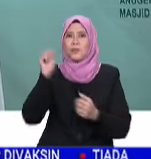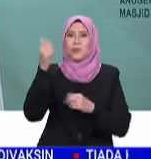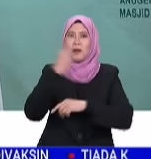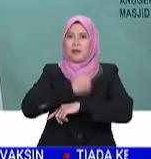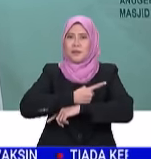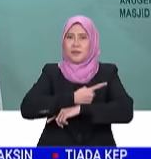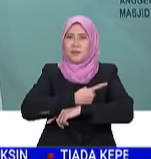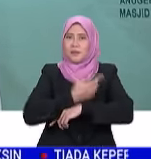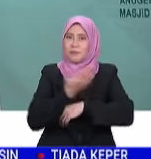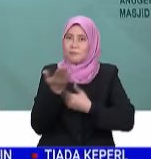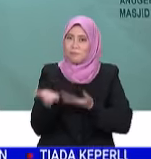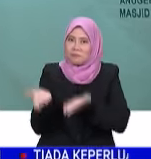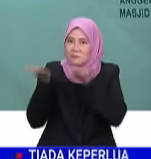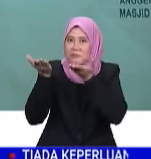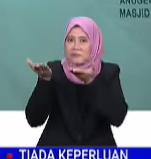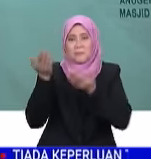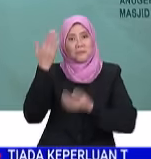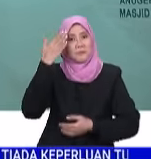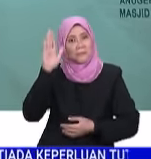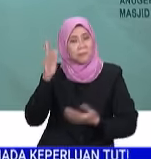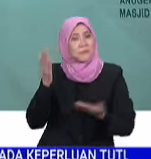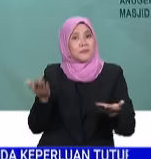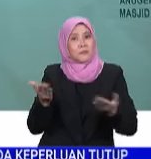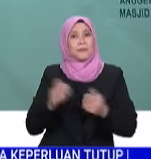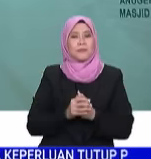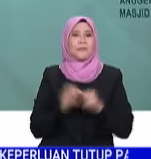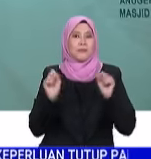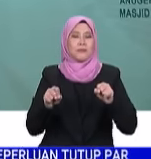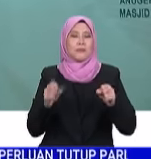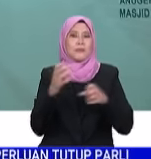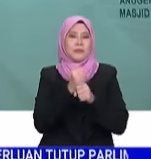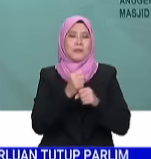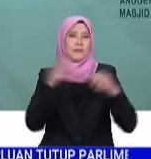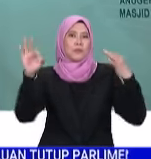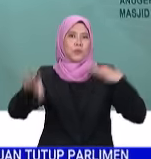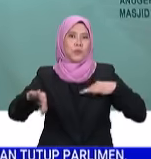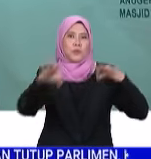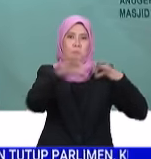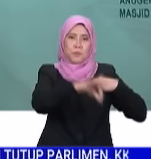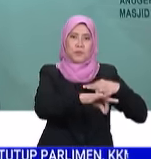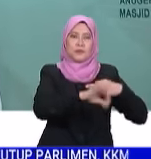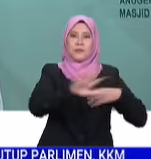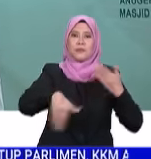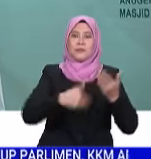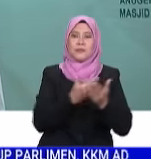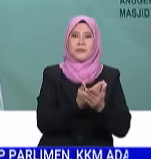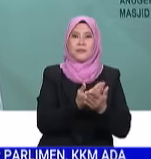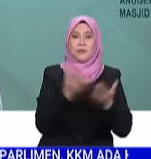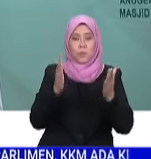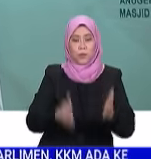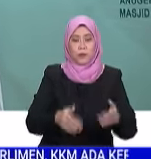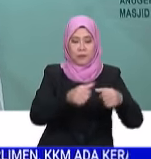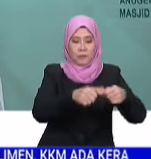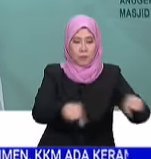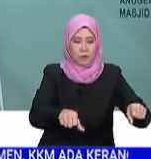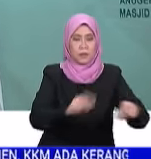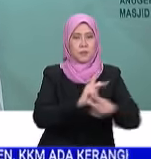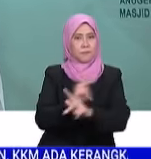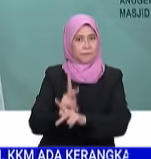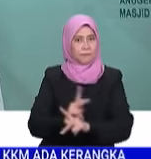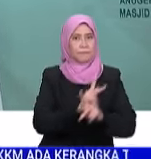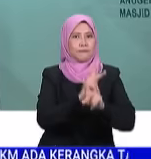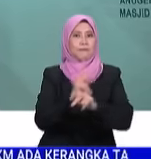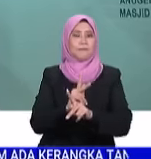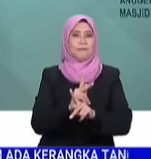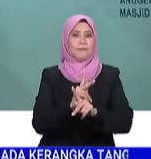jadi walim pun kita harapkan winwin lah win-win untuk pendeposit pun kita nak kena jaga kebajikan